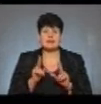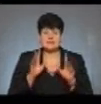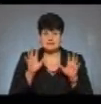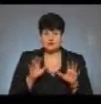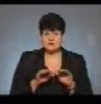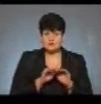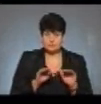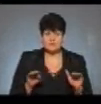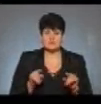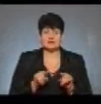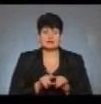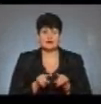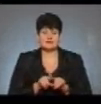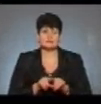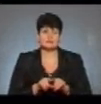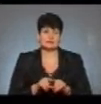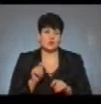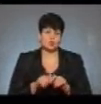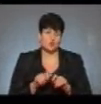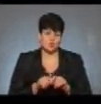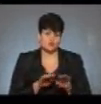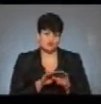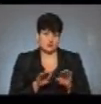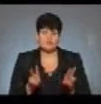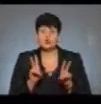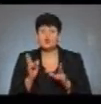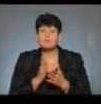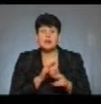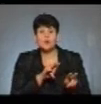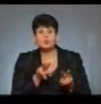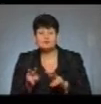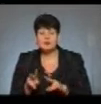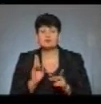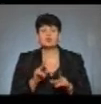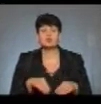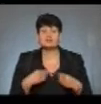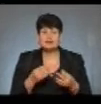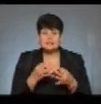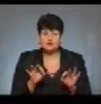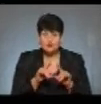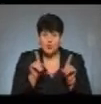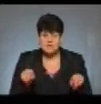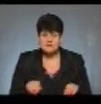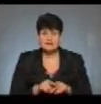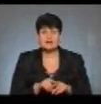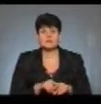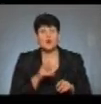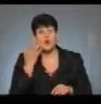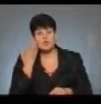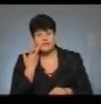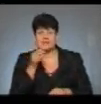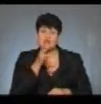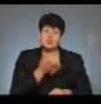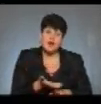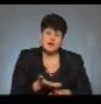законодавчому рівні, так і на контрольному рівні. Хто має контролювати, хто давати дозвіл, хто регулювати, коли, на який час.